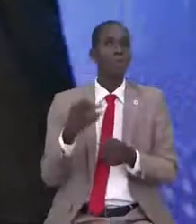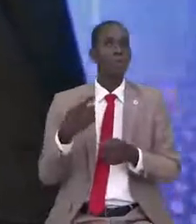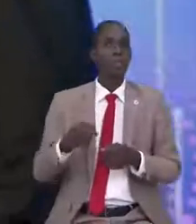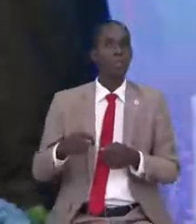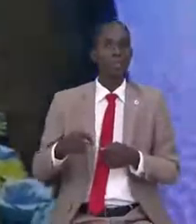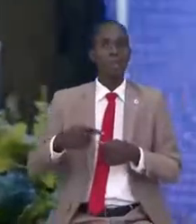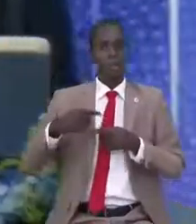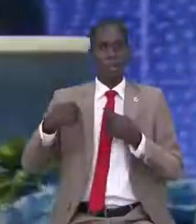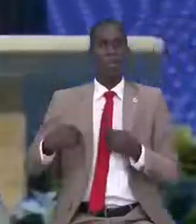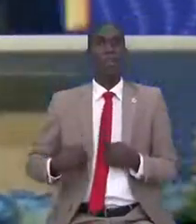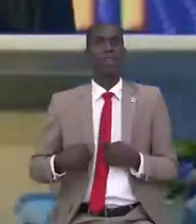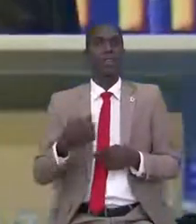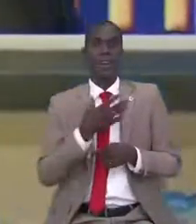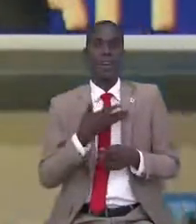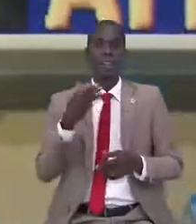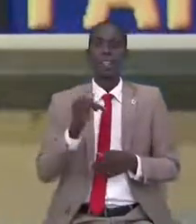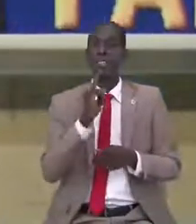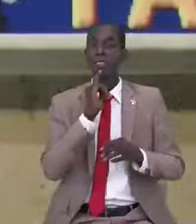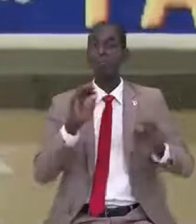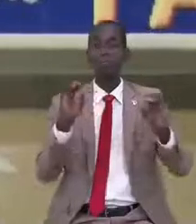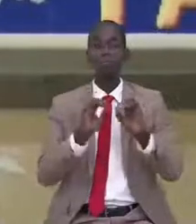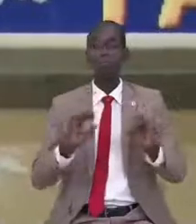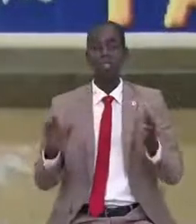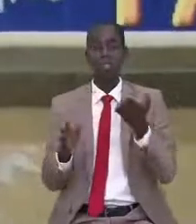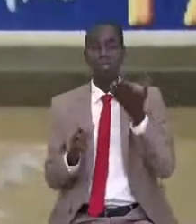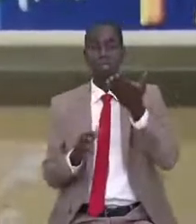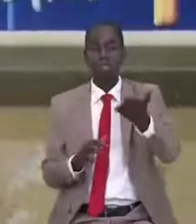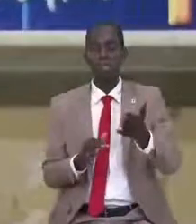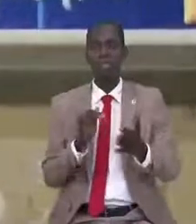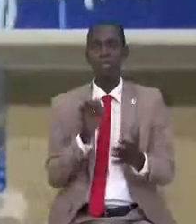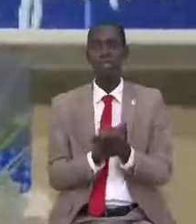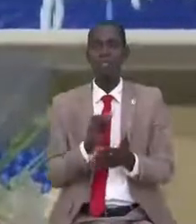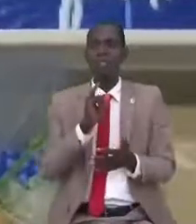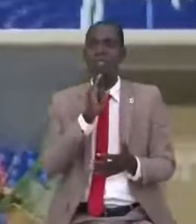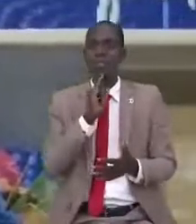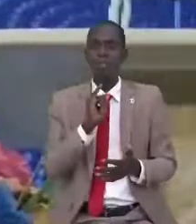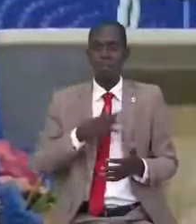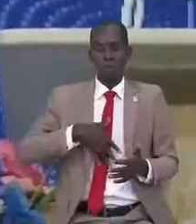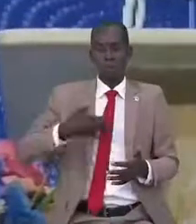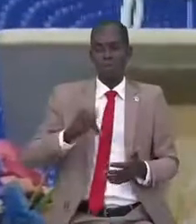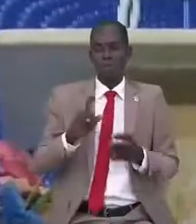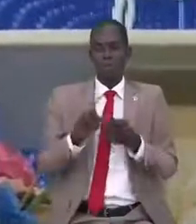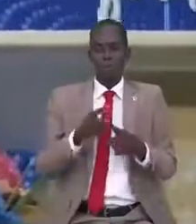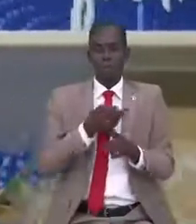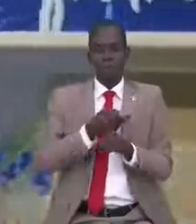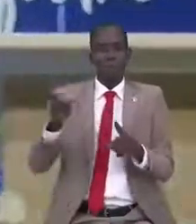l'épuration du cœur. Il n'y a rien là qui soit pour blesser